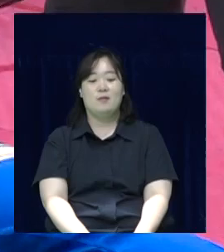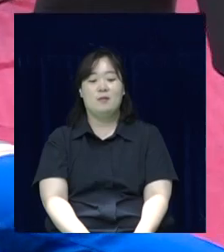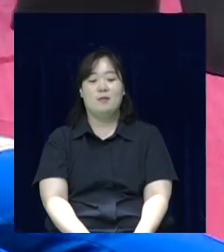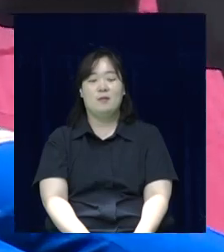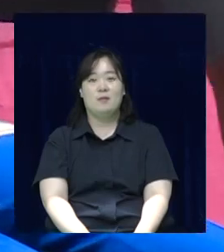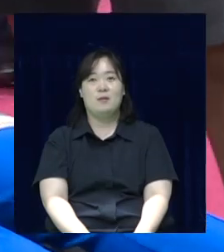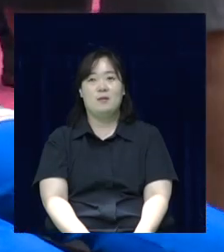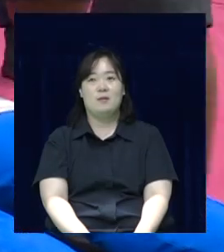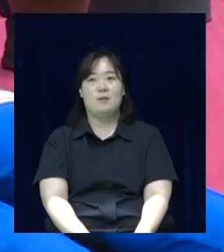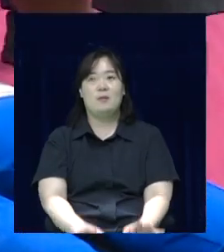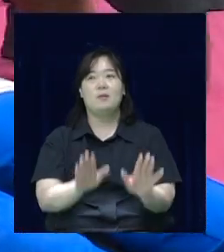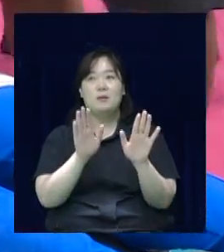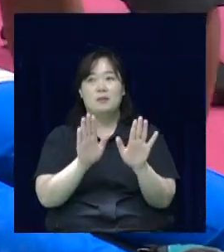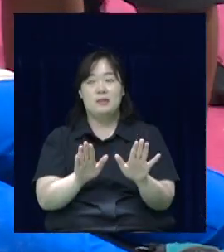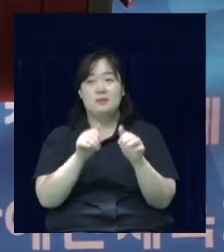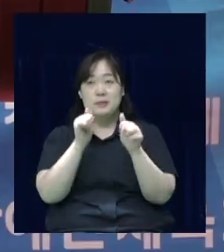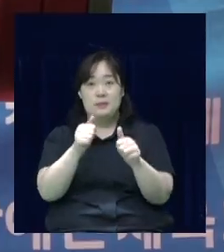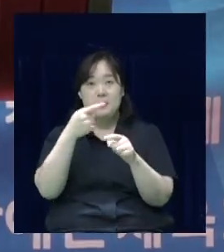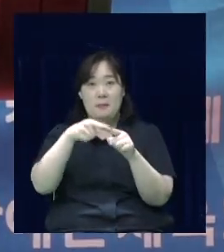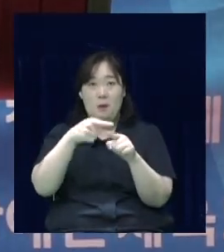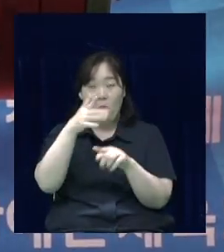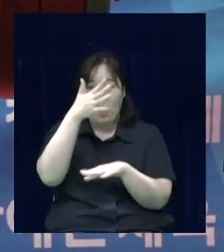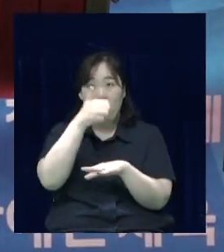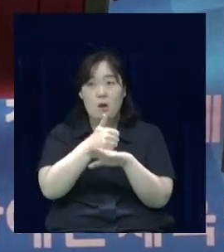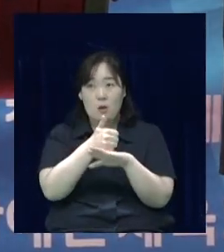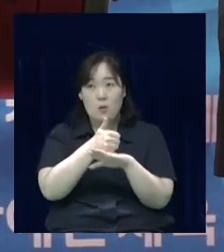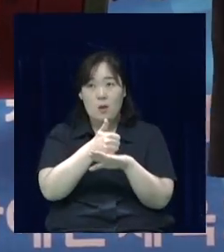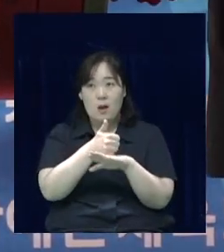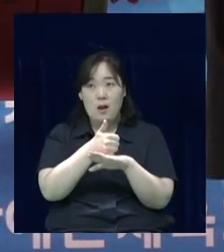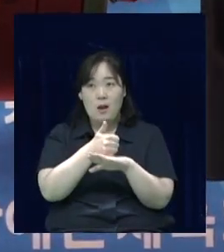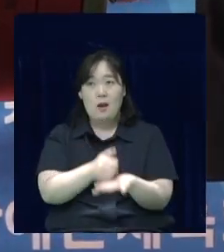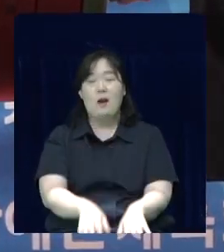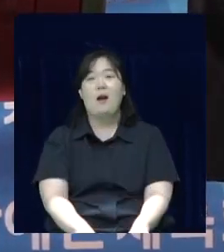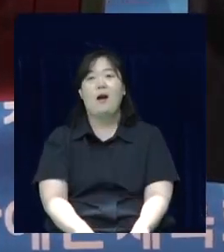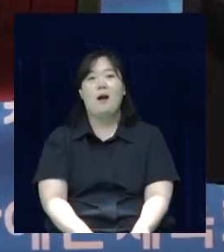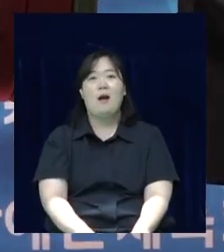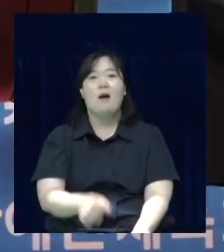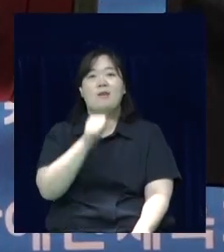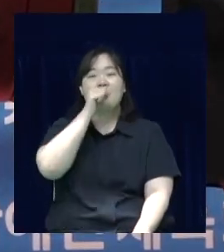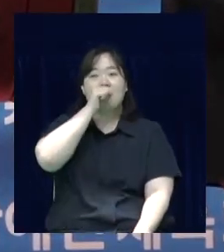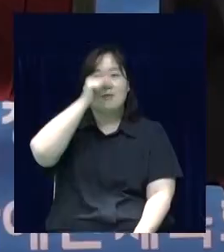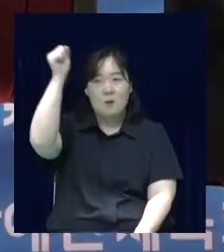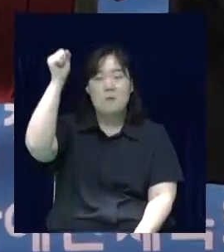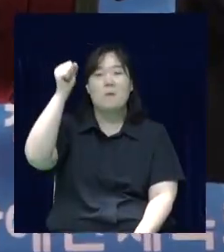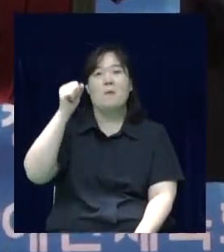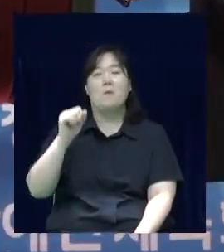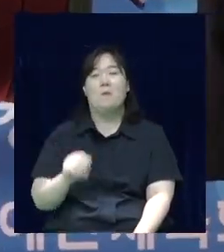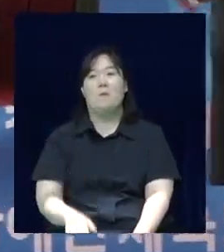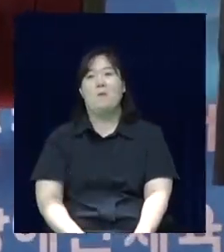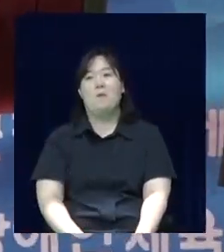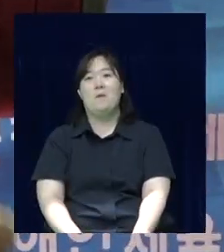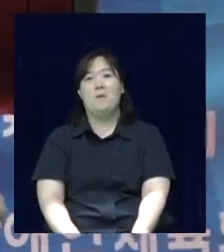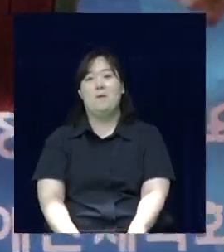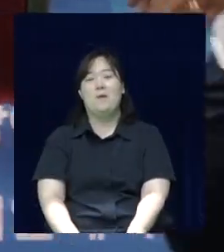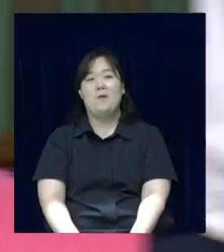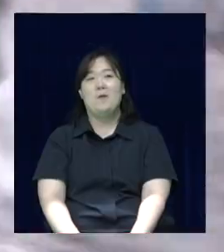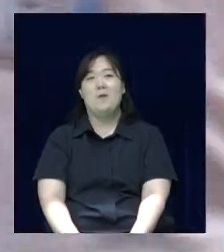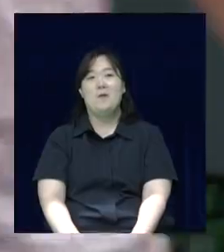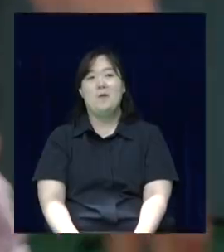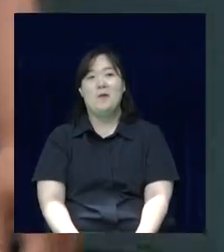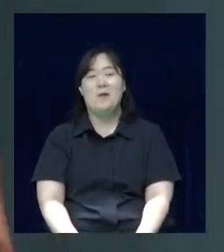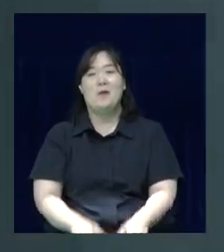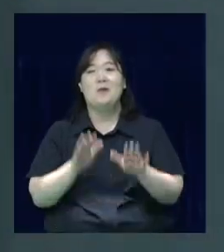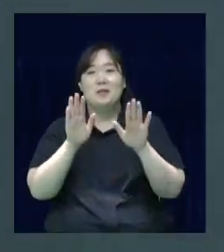자, 지금도 일단 잘 들어올렸고 판정을 살펴봐야 될 것 같습니다. 네. 이번에도 성공이 됐네요. 자,